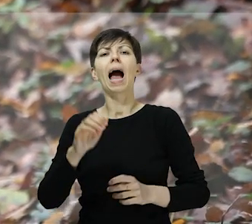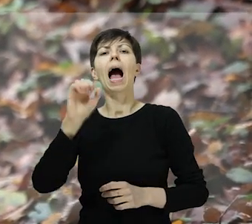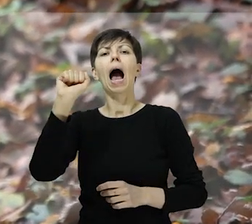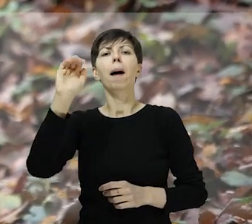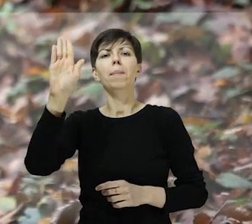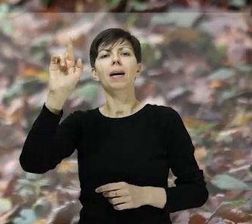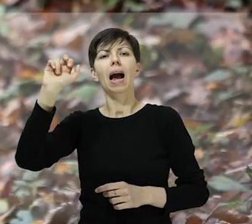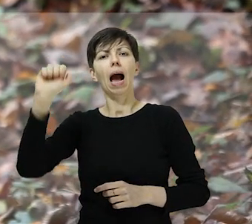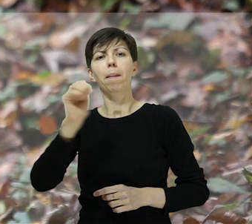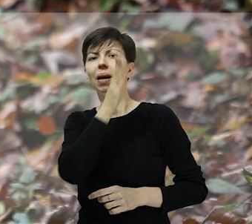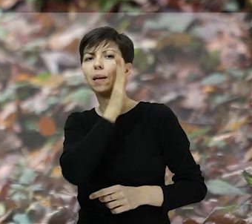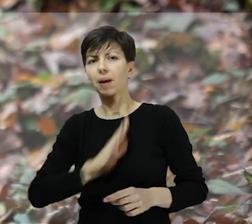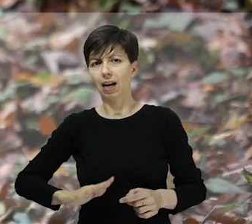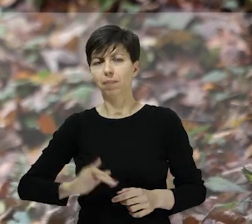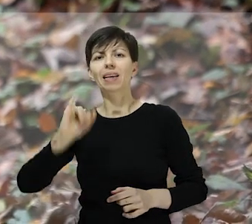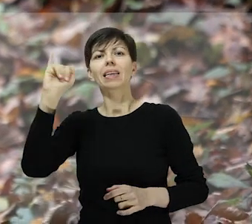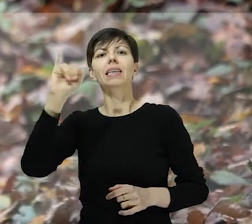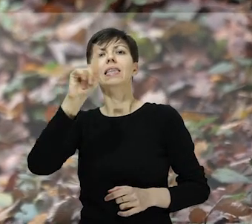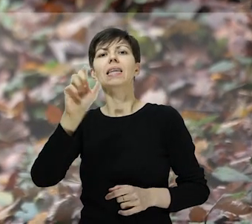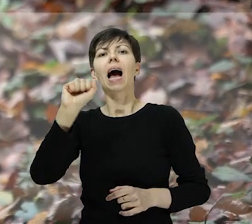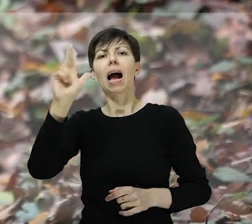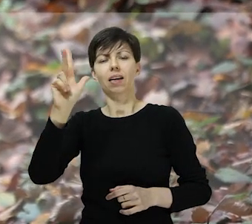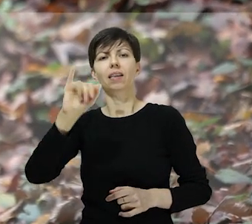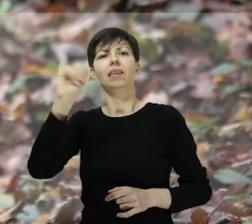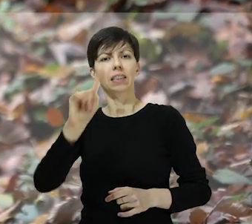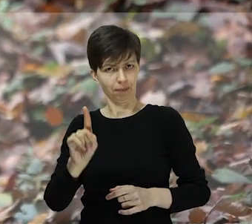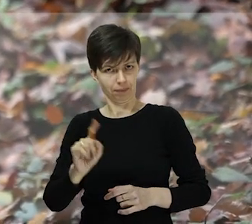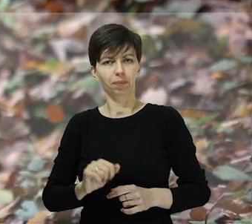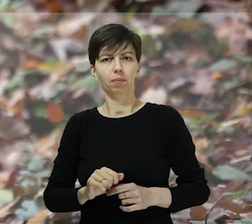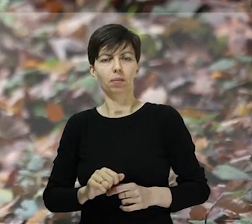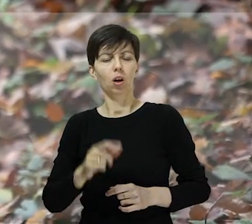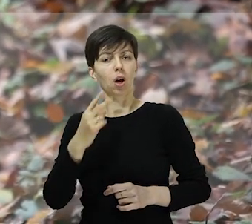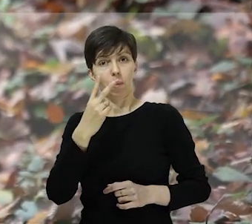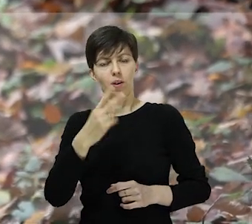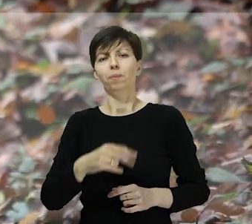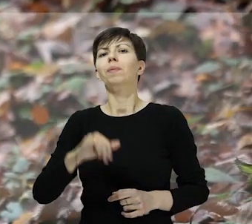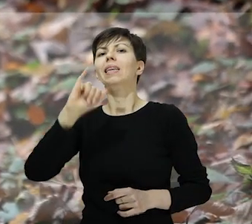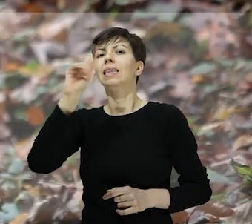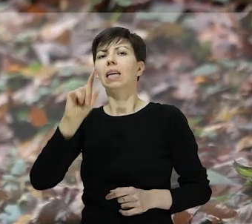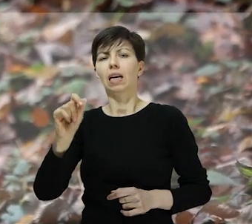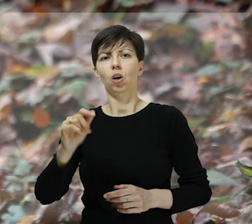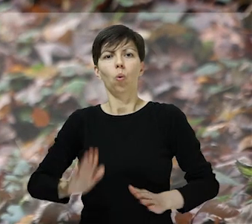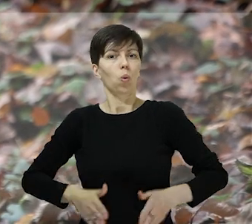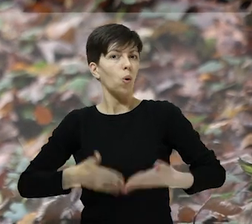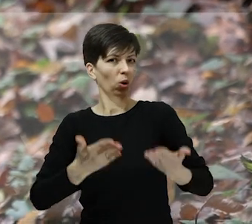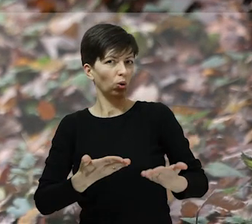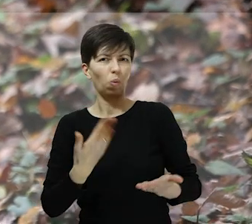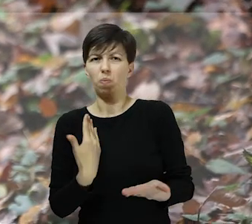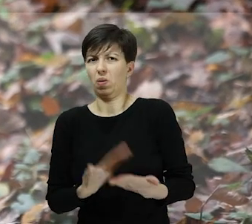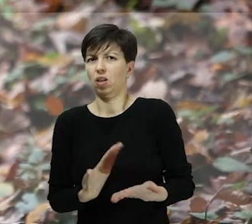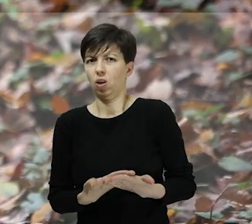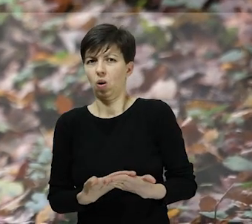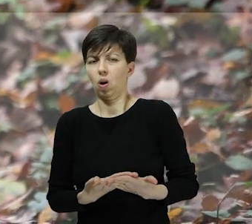wydarzenie, historia Abrahama i Izaaka. Bo przecież Izaak tak naprawdę urodził się po